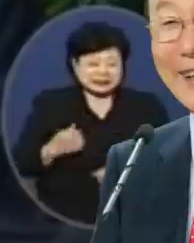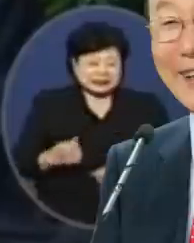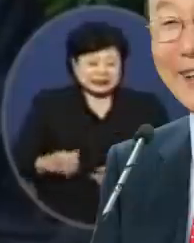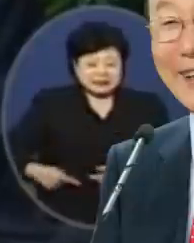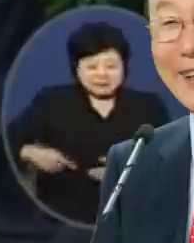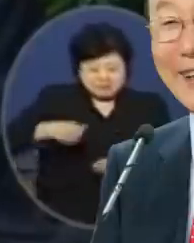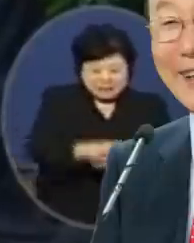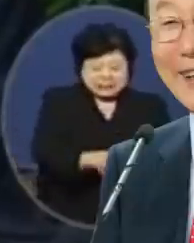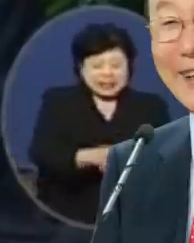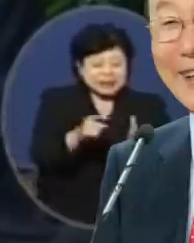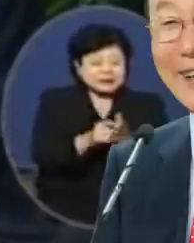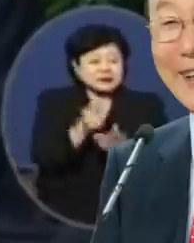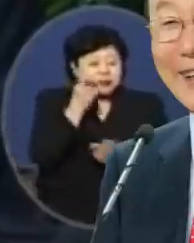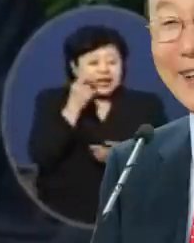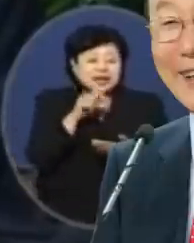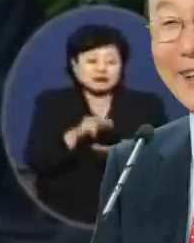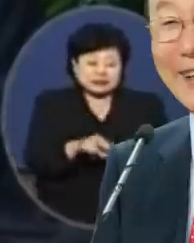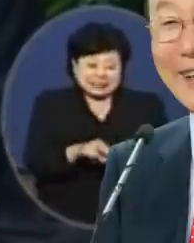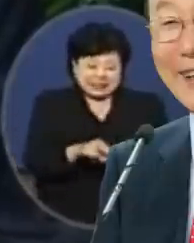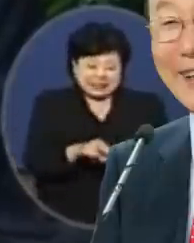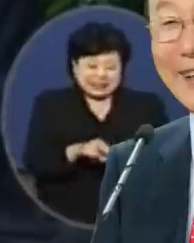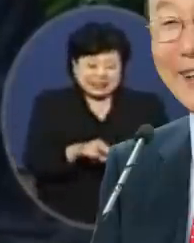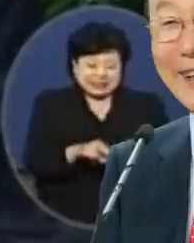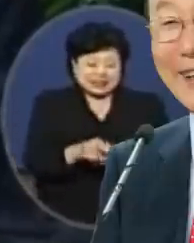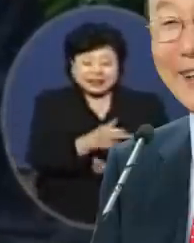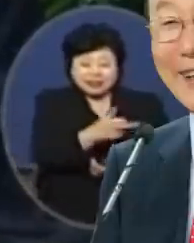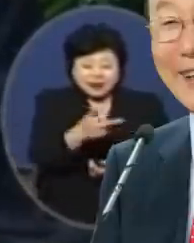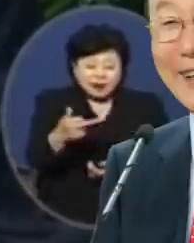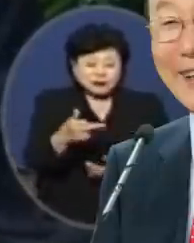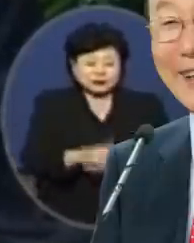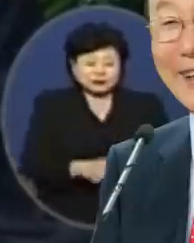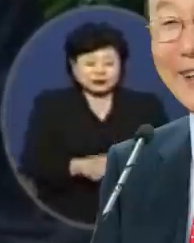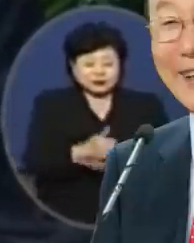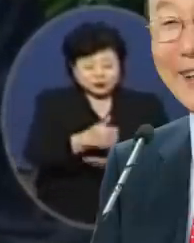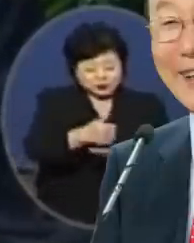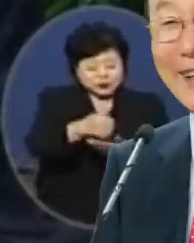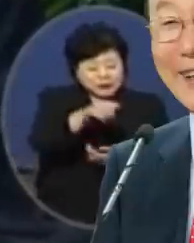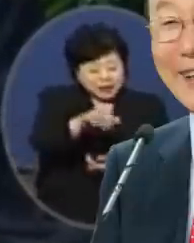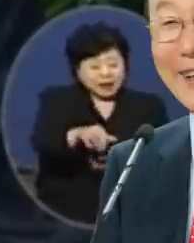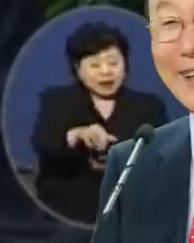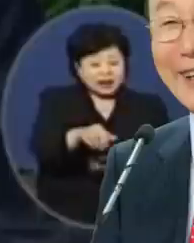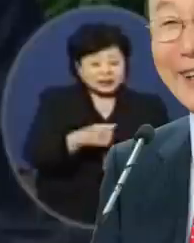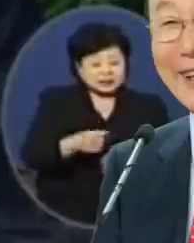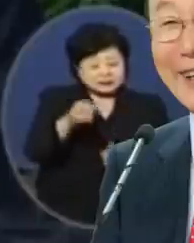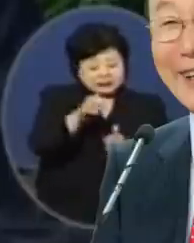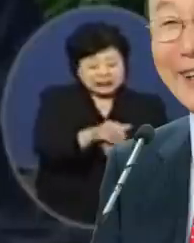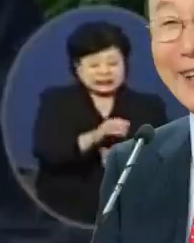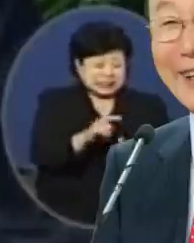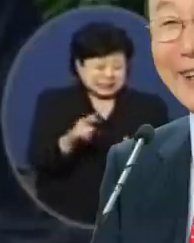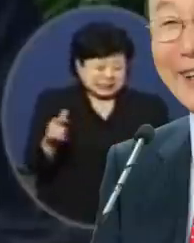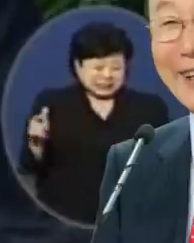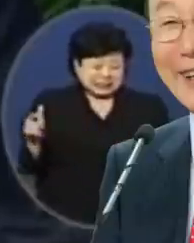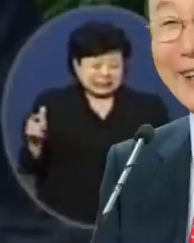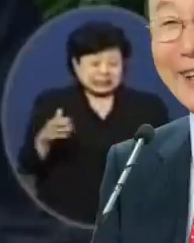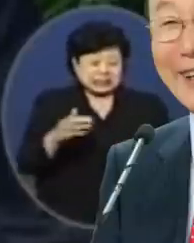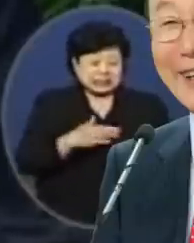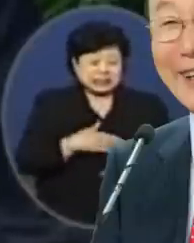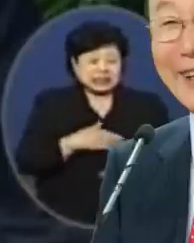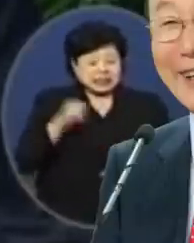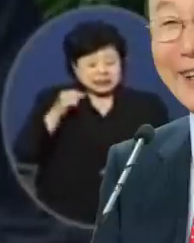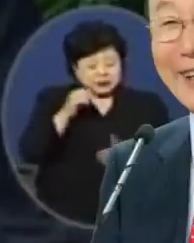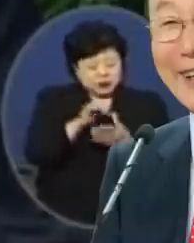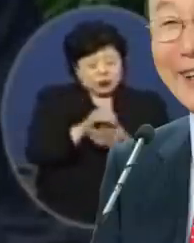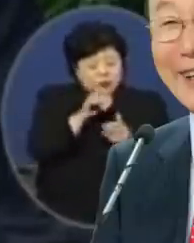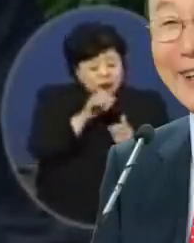믿지를 못하는 그것이 가장 문제인 것입니다. 너무 주님 앞에서 짐을 맡기지 않습니다. 아, 나는 매일 새벽기도